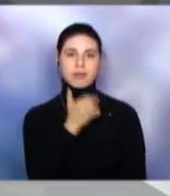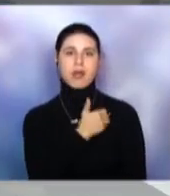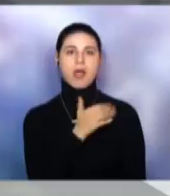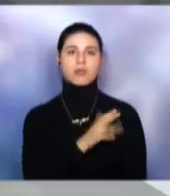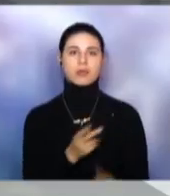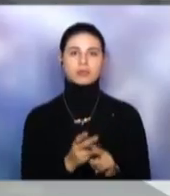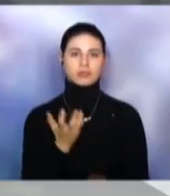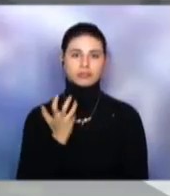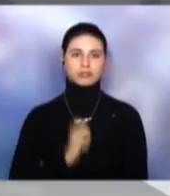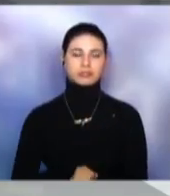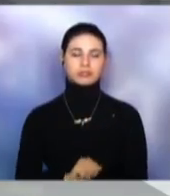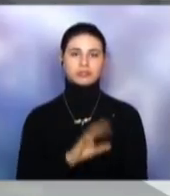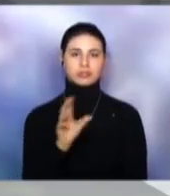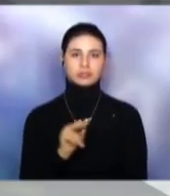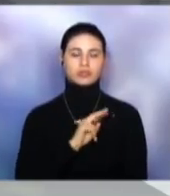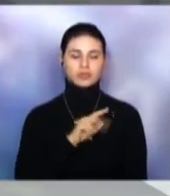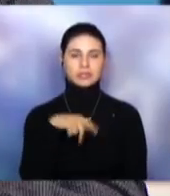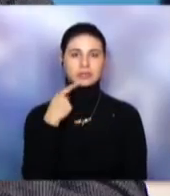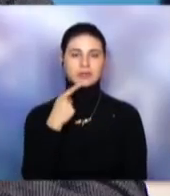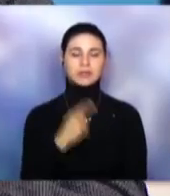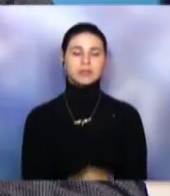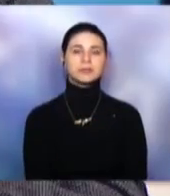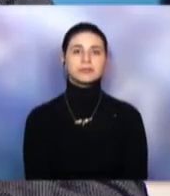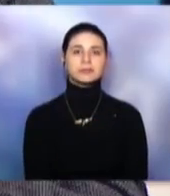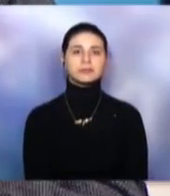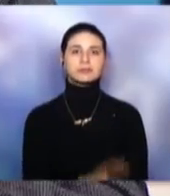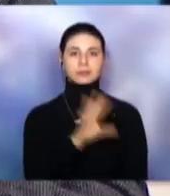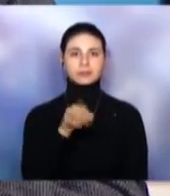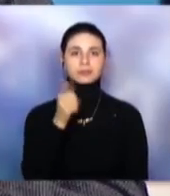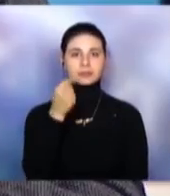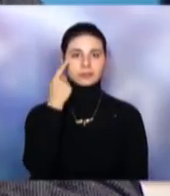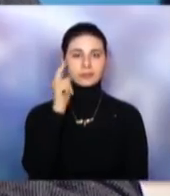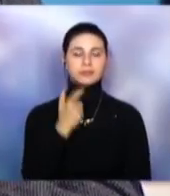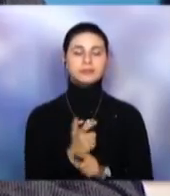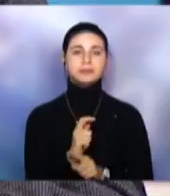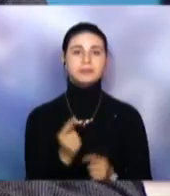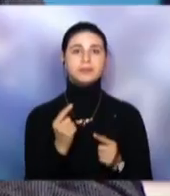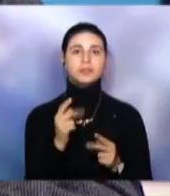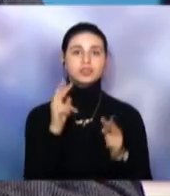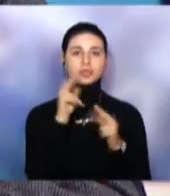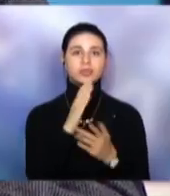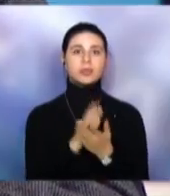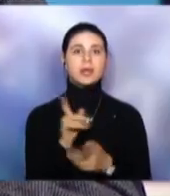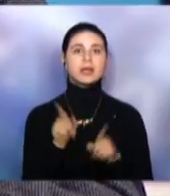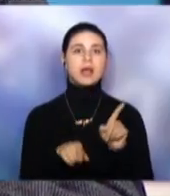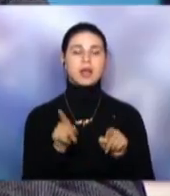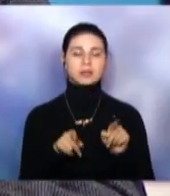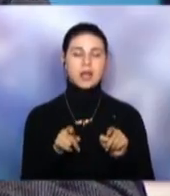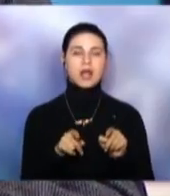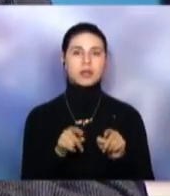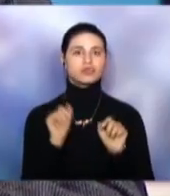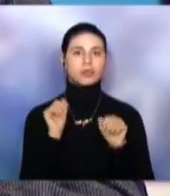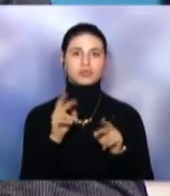თქვენ ჩამოთვალეთ და ეს საყოველთაოდ არის ცნობილი. უდიდესი შეცდომა, ხანდახან ფატალური შეცდომაც